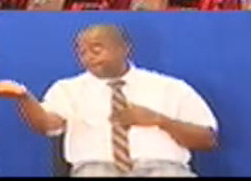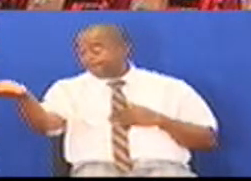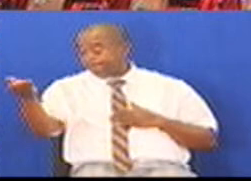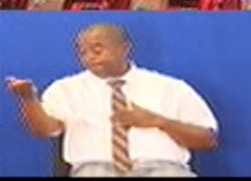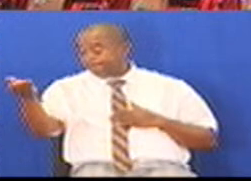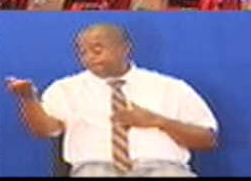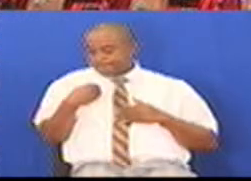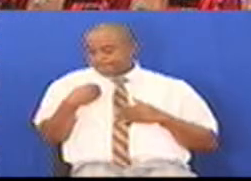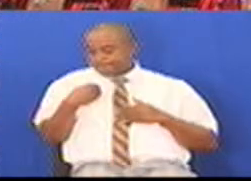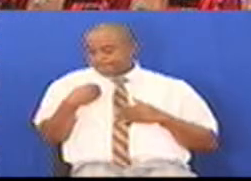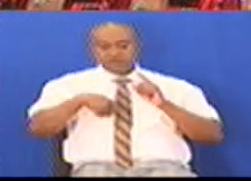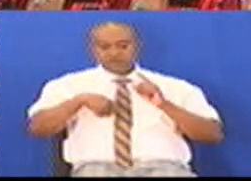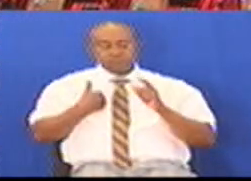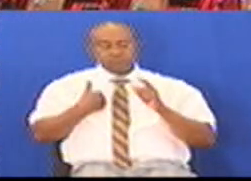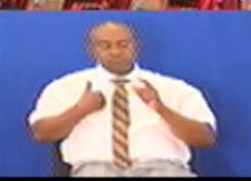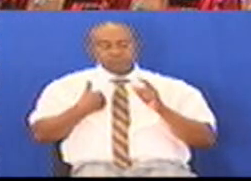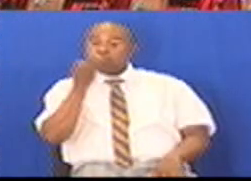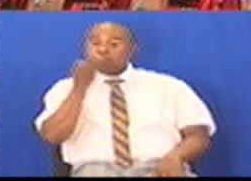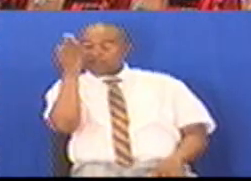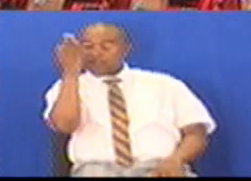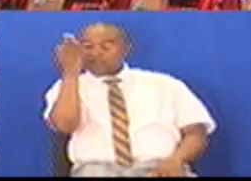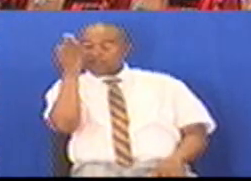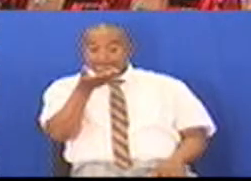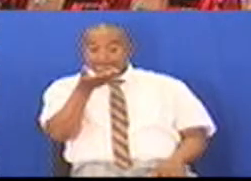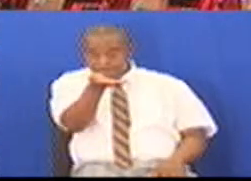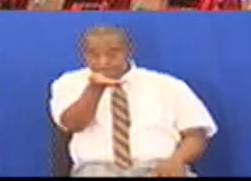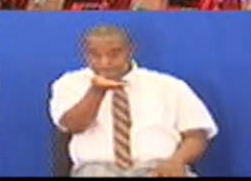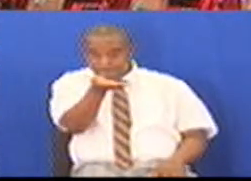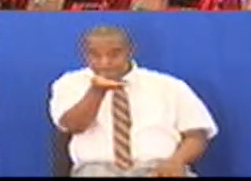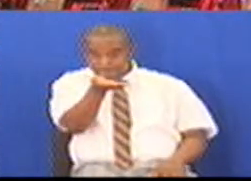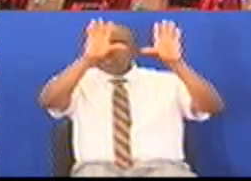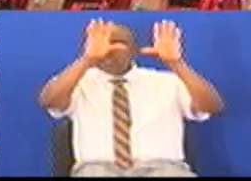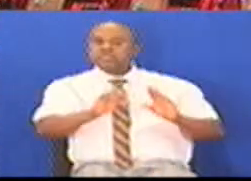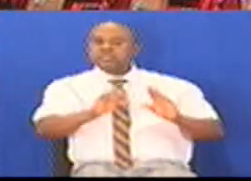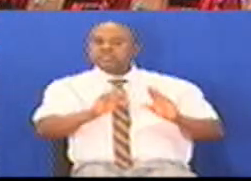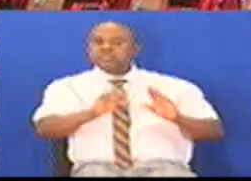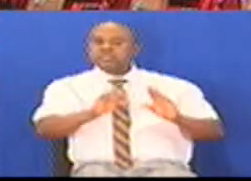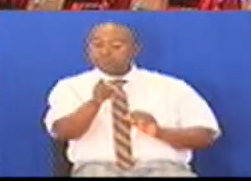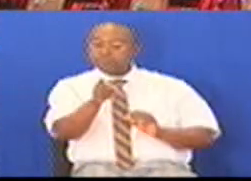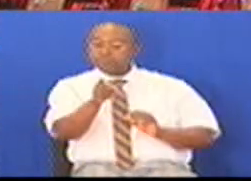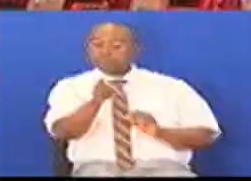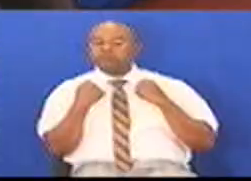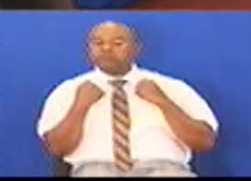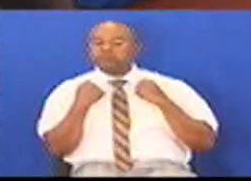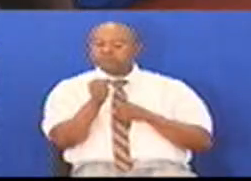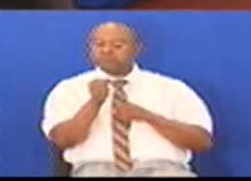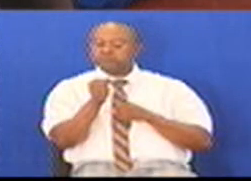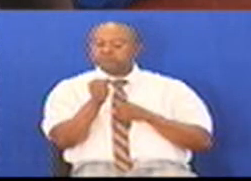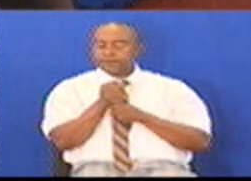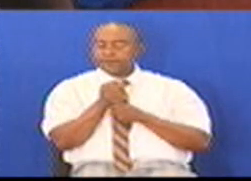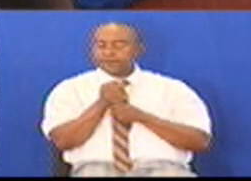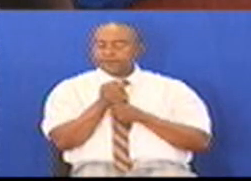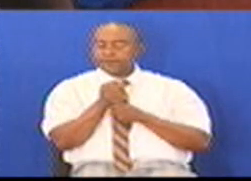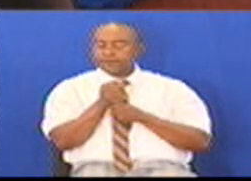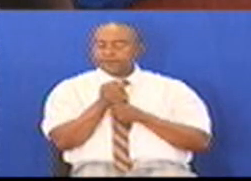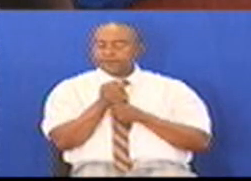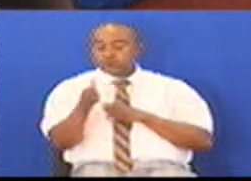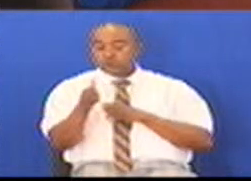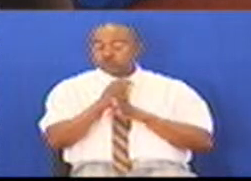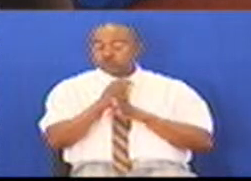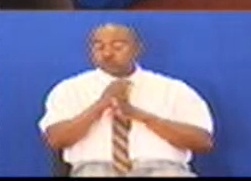kuwasilisha mbele ya bunge lako tukufu taarifa ya kamati ya kudumu ya bunge ya budget kuhusu taarifa ya hali ya uchumi wa